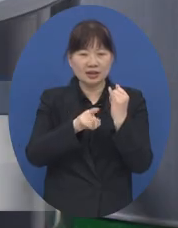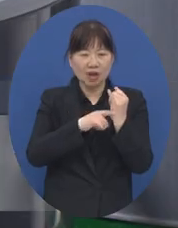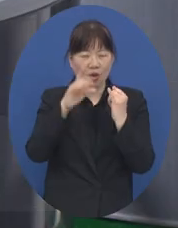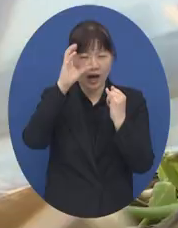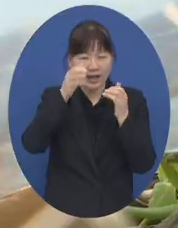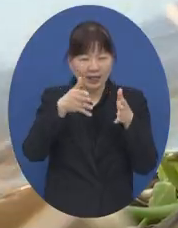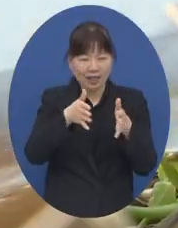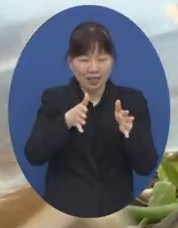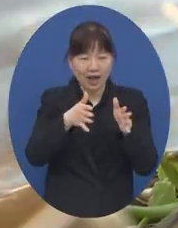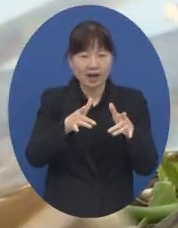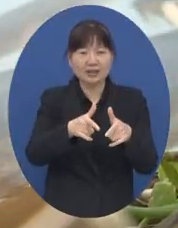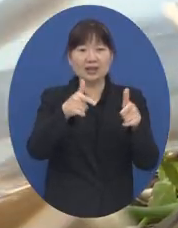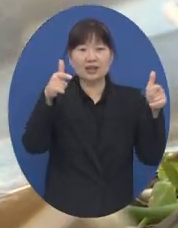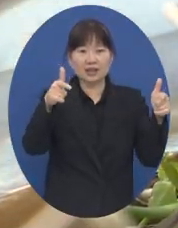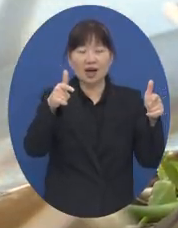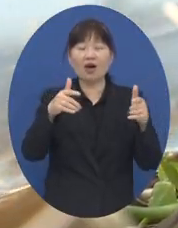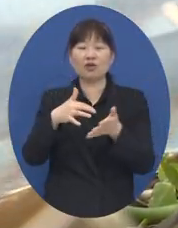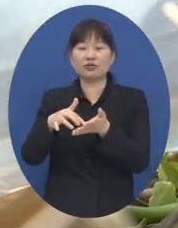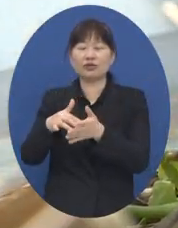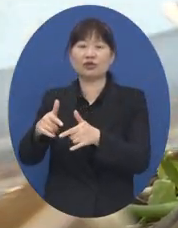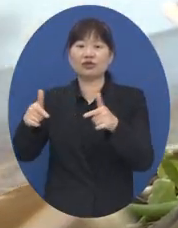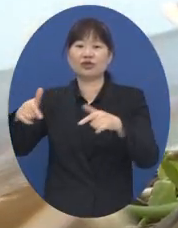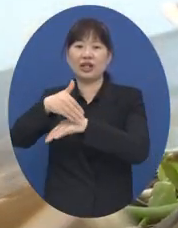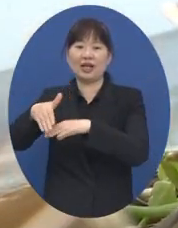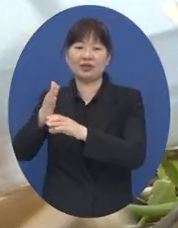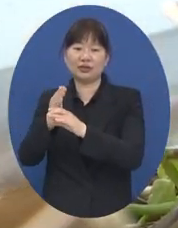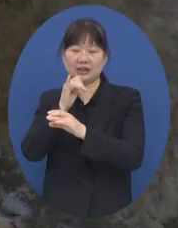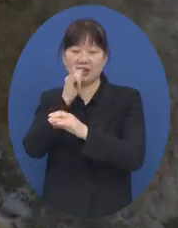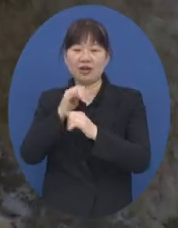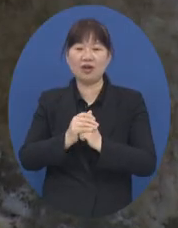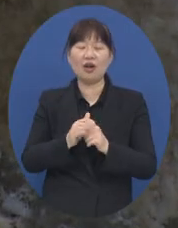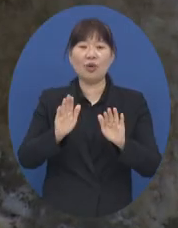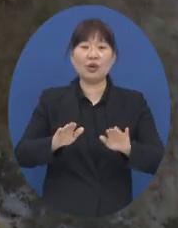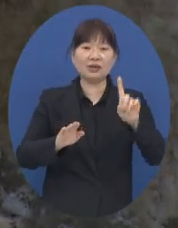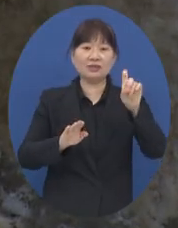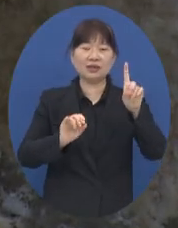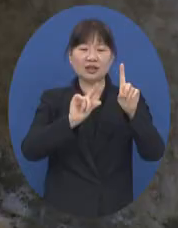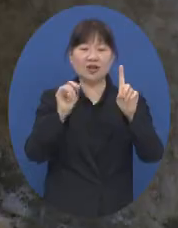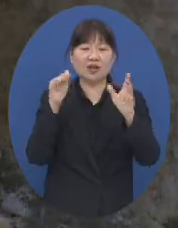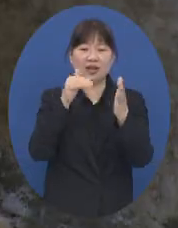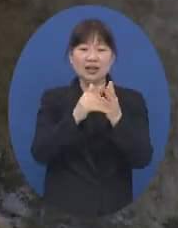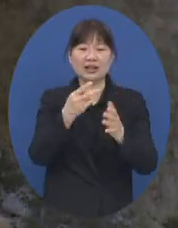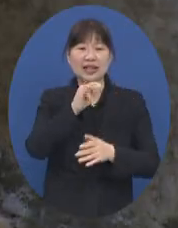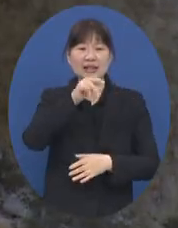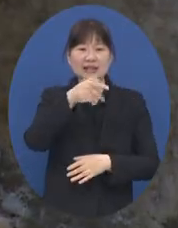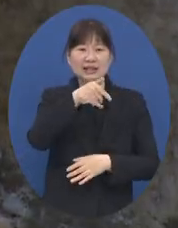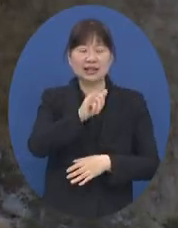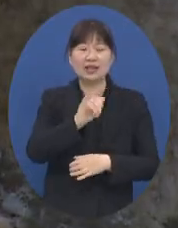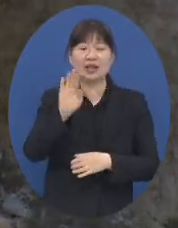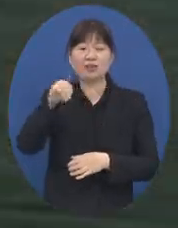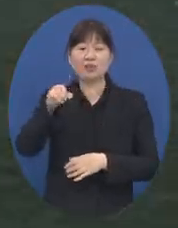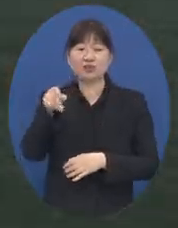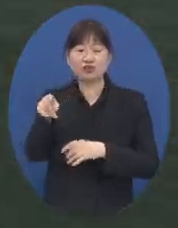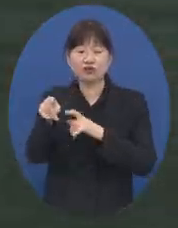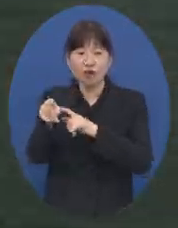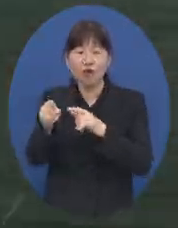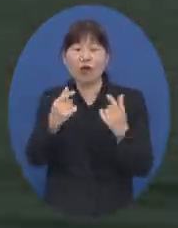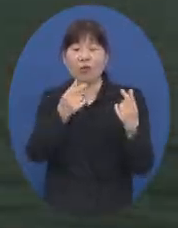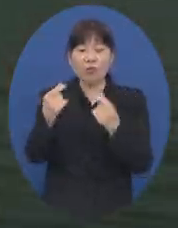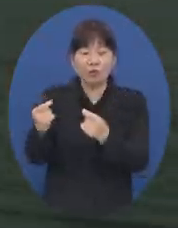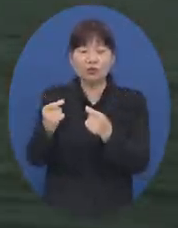하게 되었습니다. 연구소는 어린 빙어 방류를 시작으로 오는 11월까지 다슬기와 붕어, 미꾸리, 쏘가리